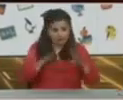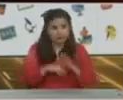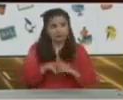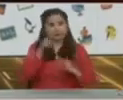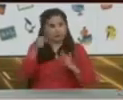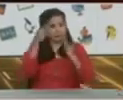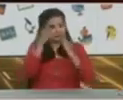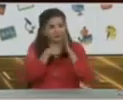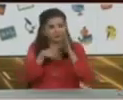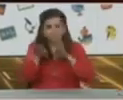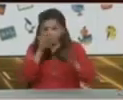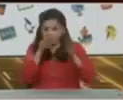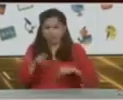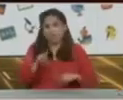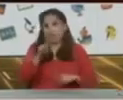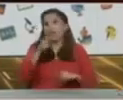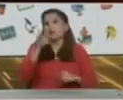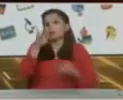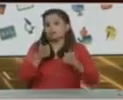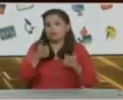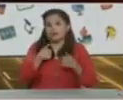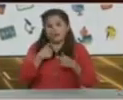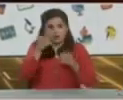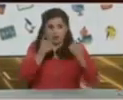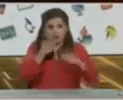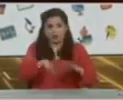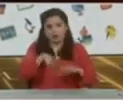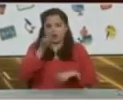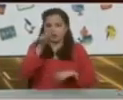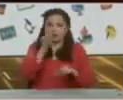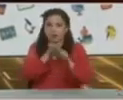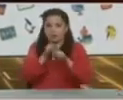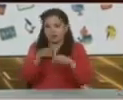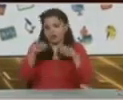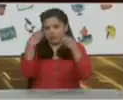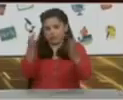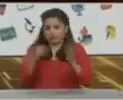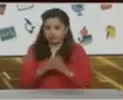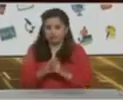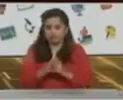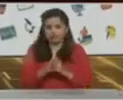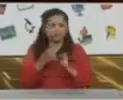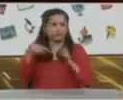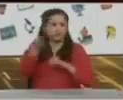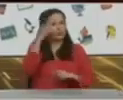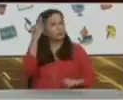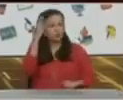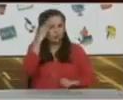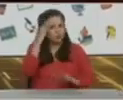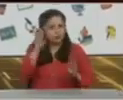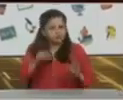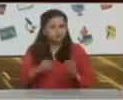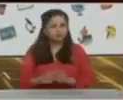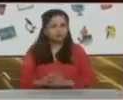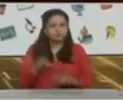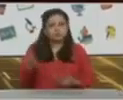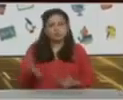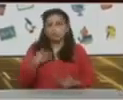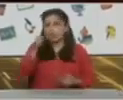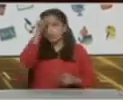लिए एक टास्क आपको देना चाहता हूं। आप सब जानते हैं कि हमारा